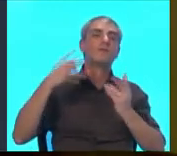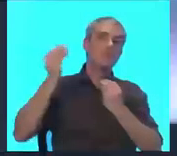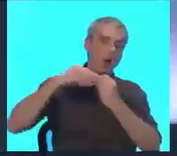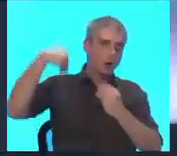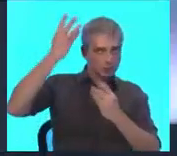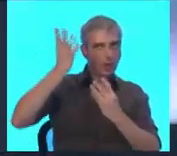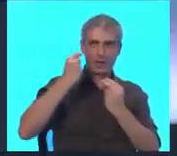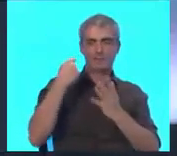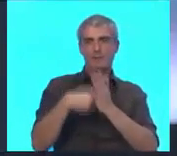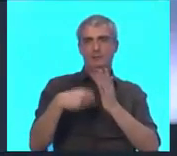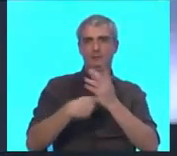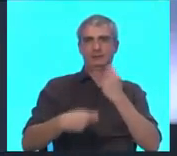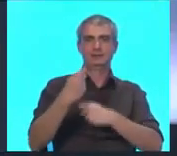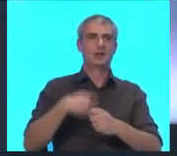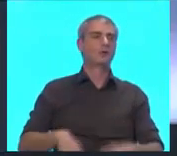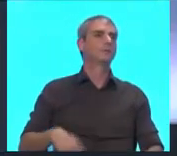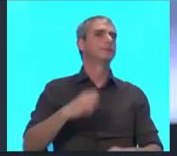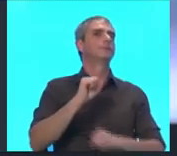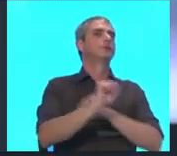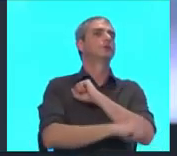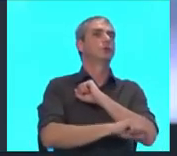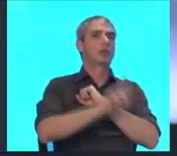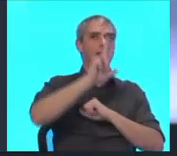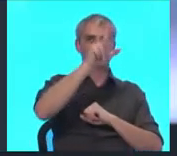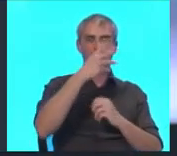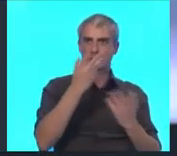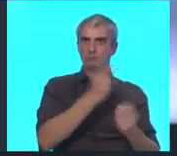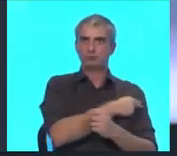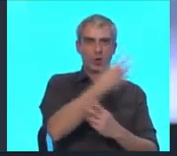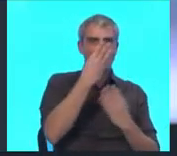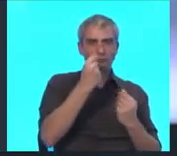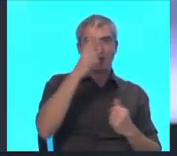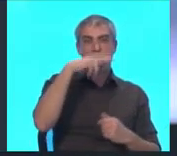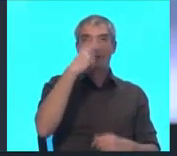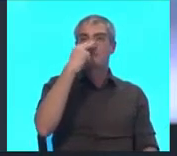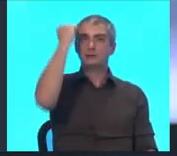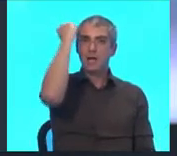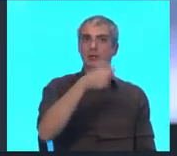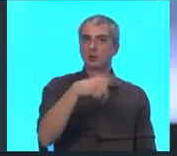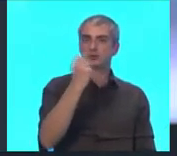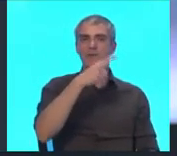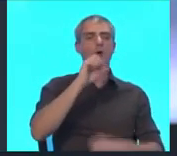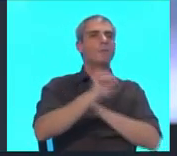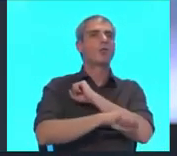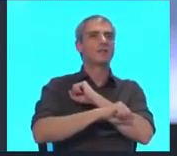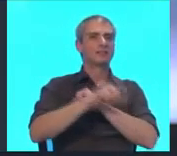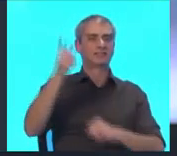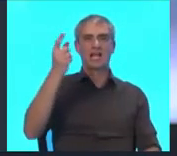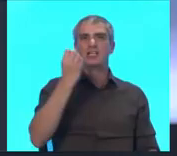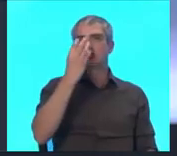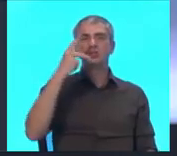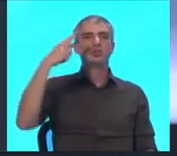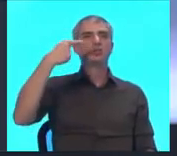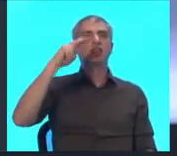עסקאות. הסטודנטית מהצפון שהמשטרה חושדת שאביה ניסה לרצוח אותה השבוע באוניברסיטה בג'נין עדיין